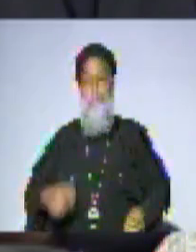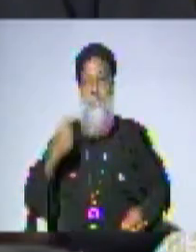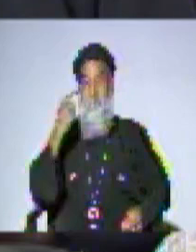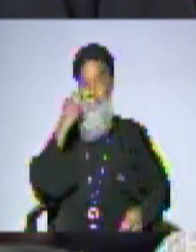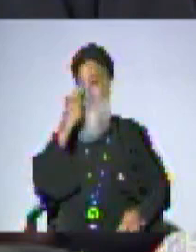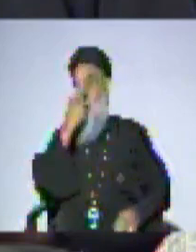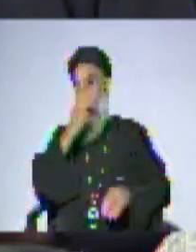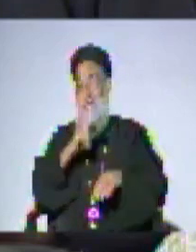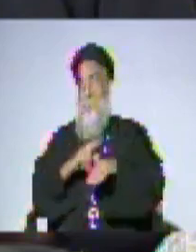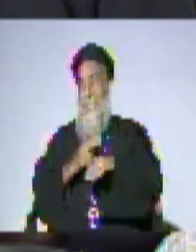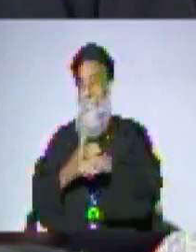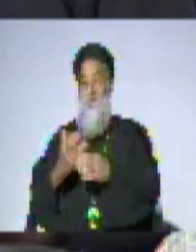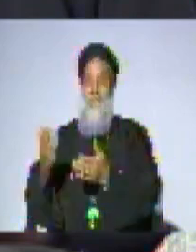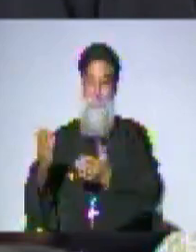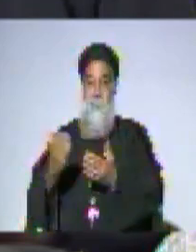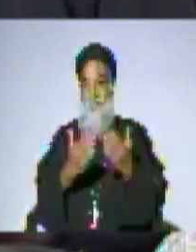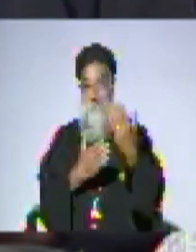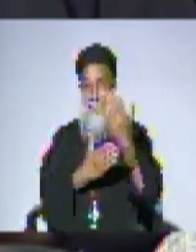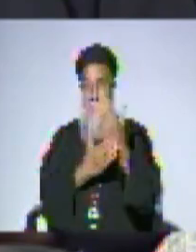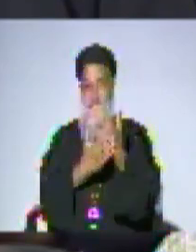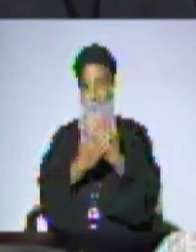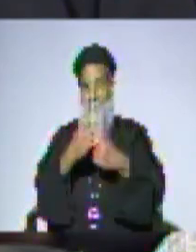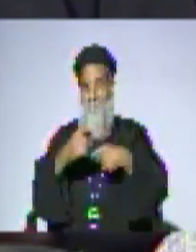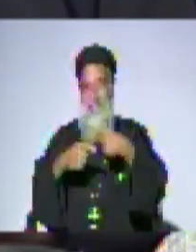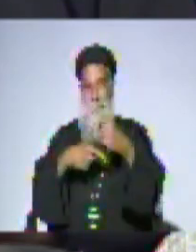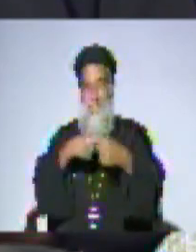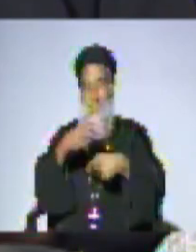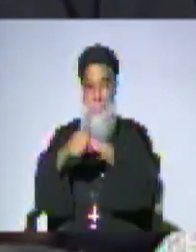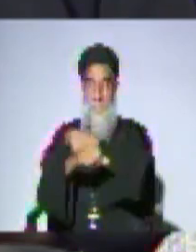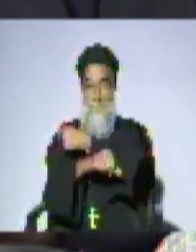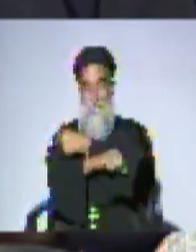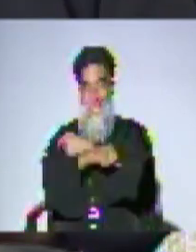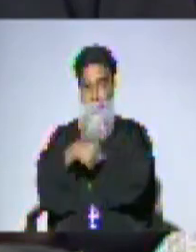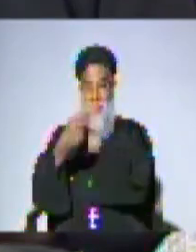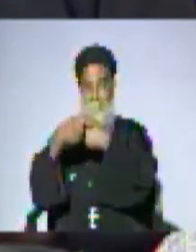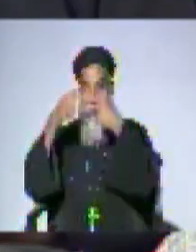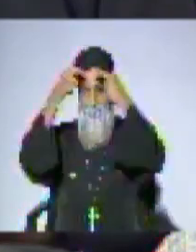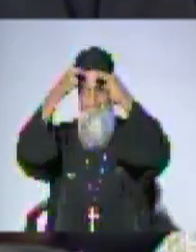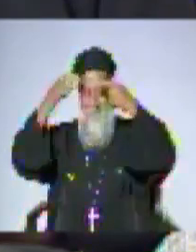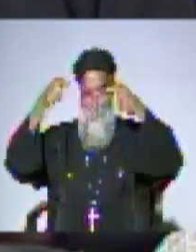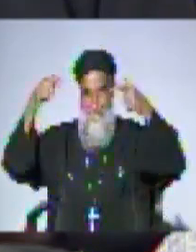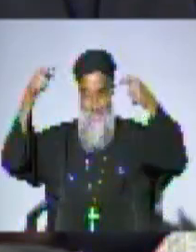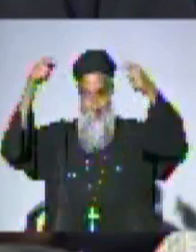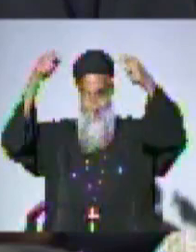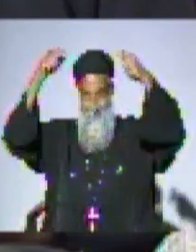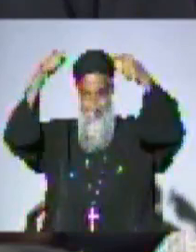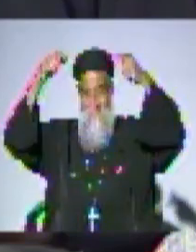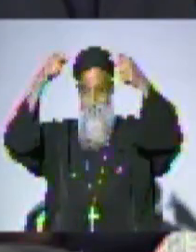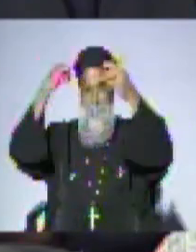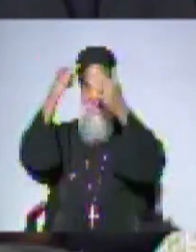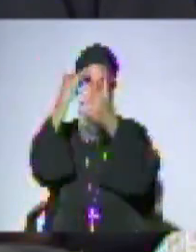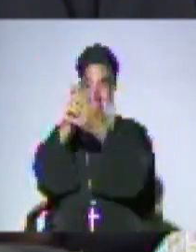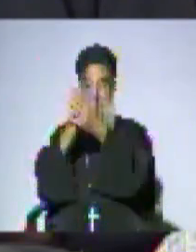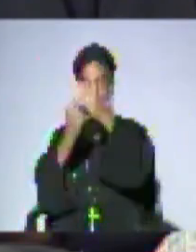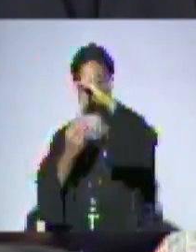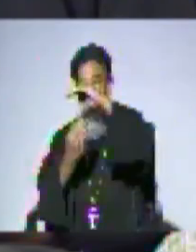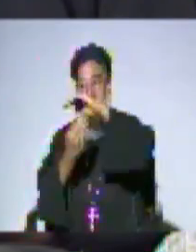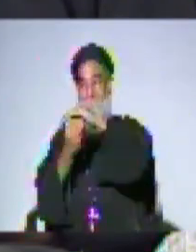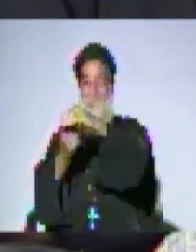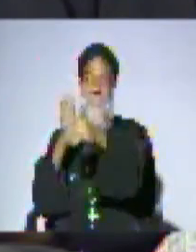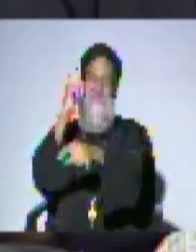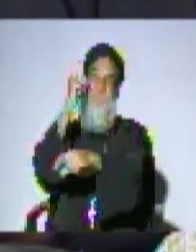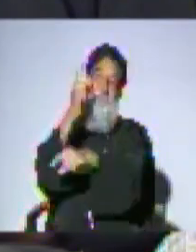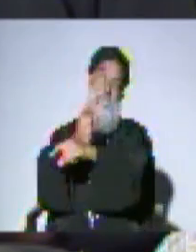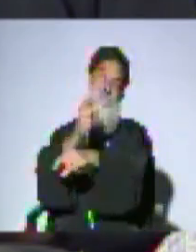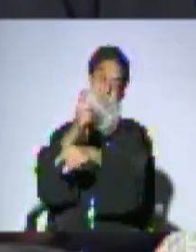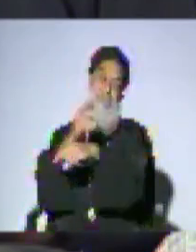أعزائي المشاهدين، برحب بحضراتكم في حلقة تتكرر أسبوعياً مع نيافة الحبر الجليل الأنبا بنيامين مطران كرسي المنوفية وأستاذ